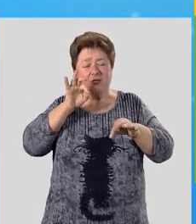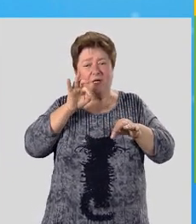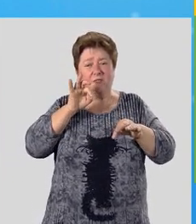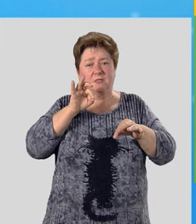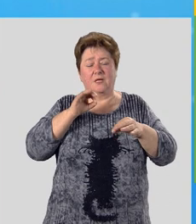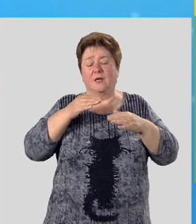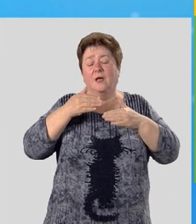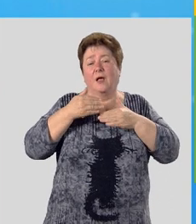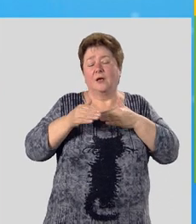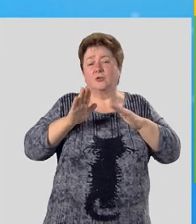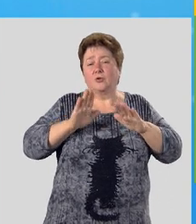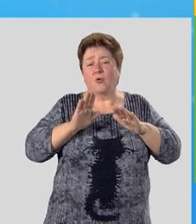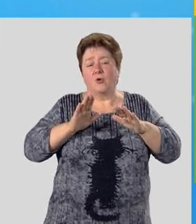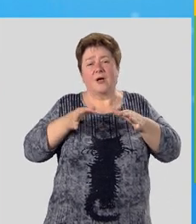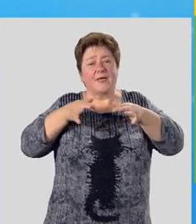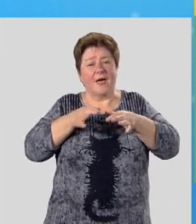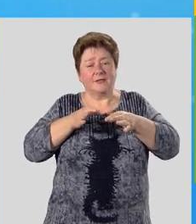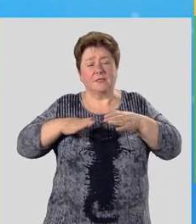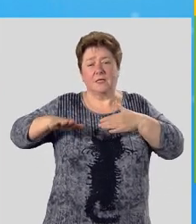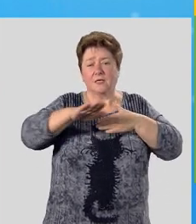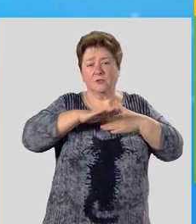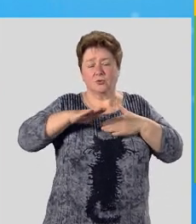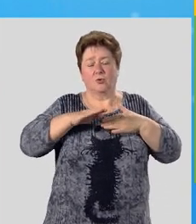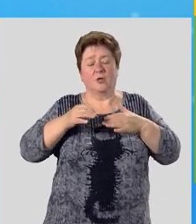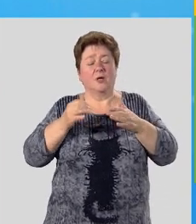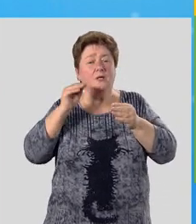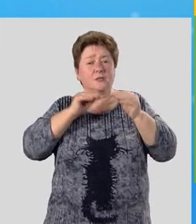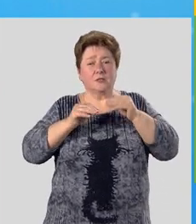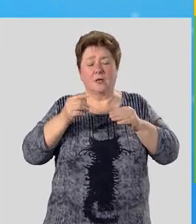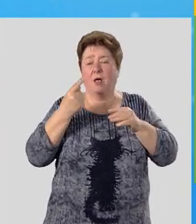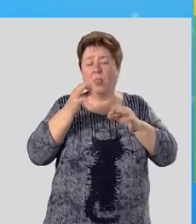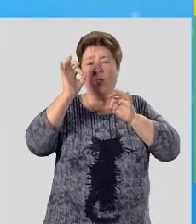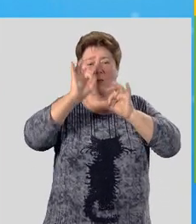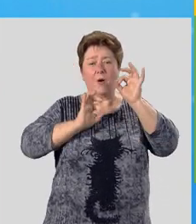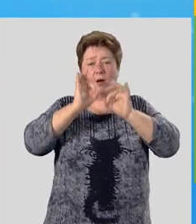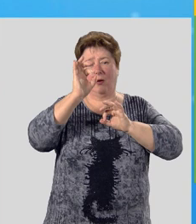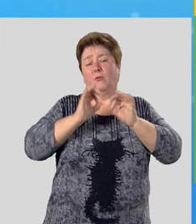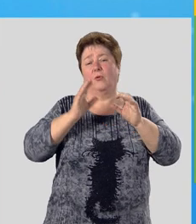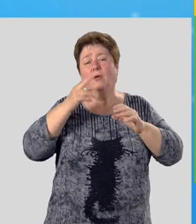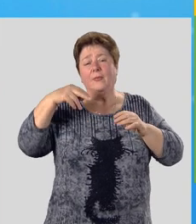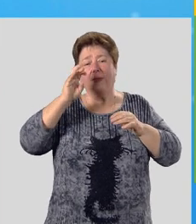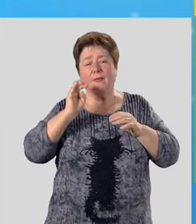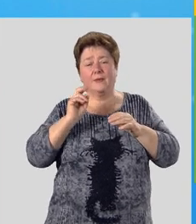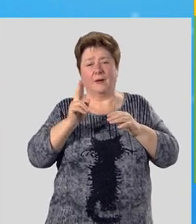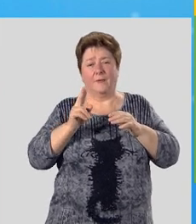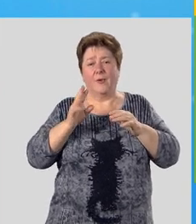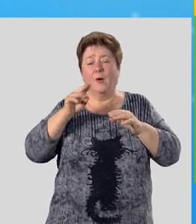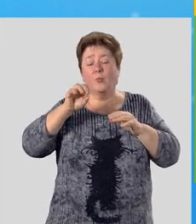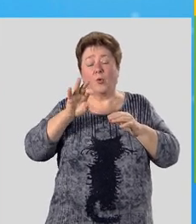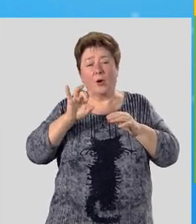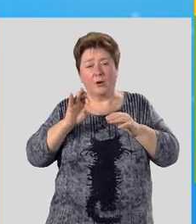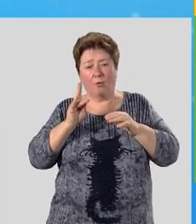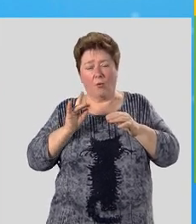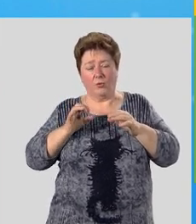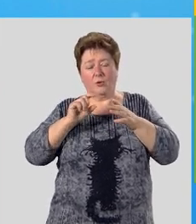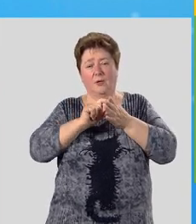выделяется лишь ядерная зона, содержащая одну молекулу ДНК. Прокариотные клетки